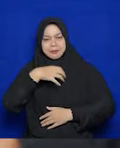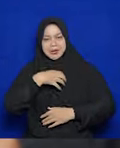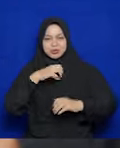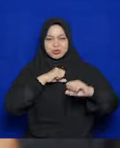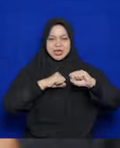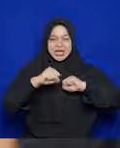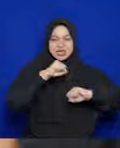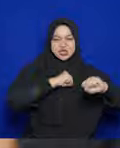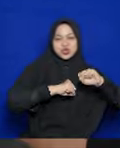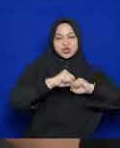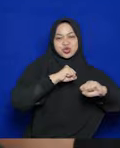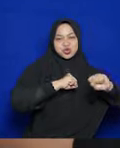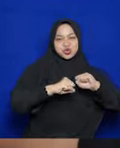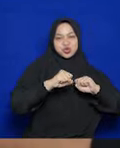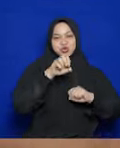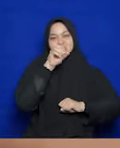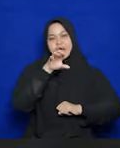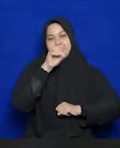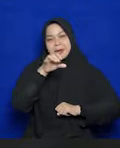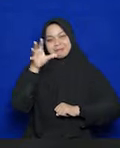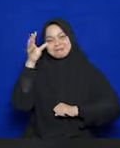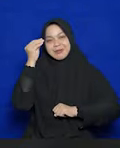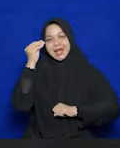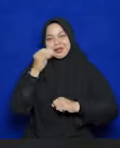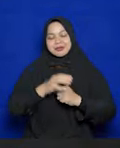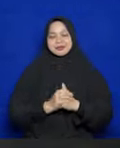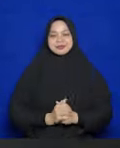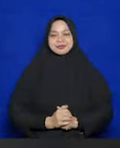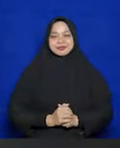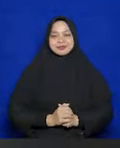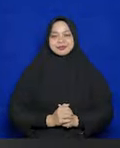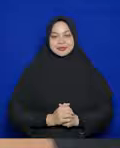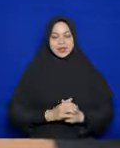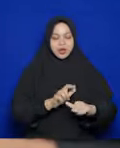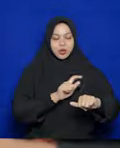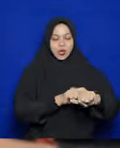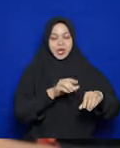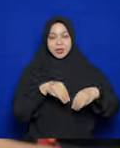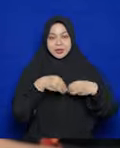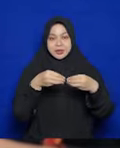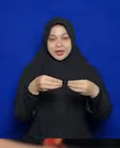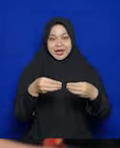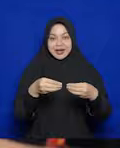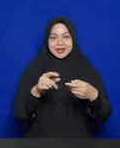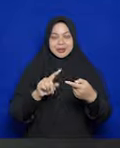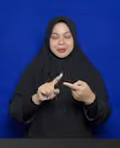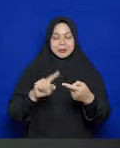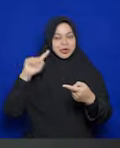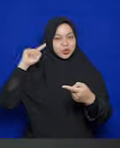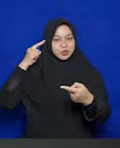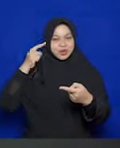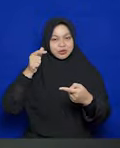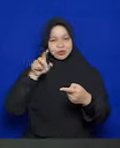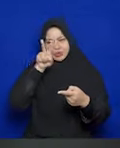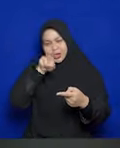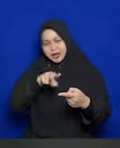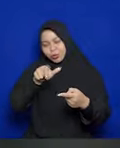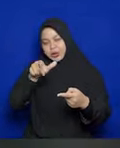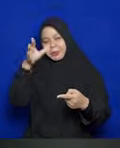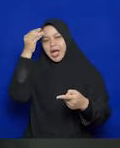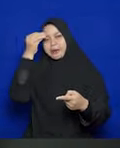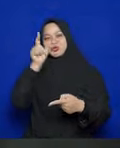atau ucapan petugas KPPS berikan waktu bagi teman tuli sampai ada tanda sudah